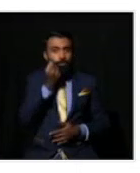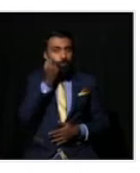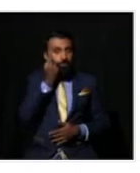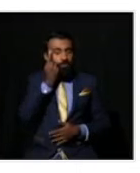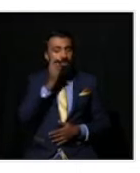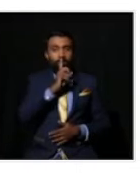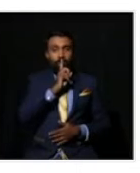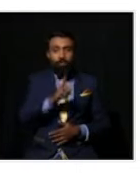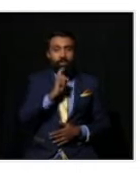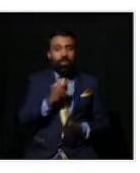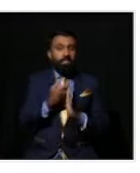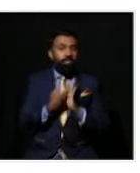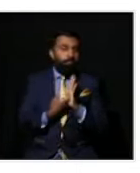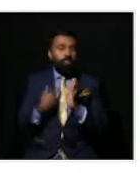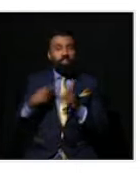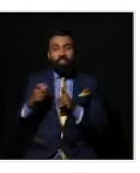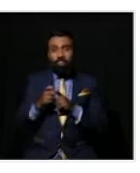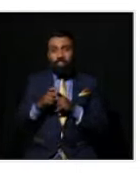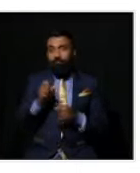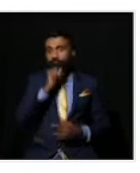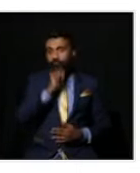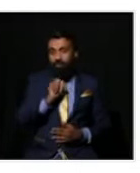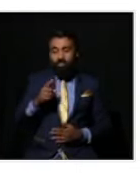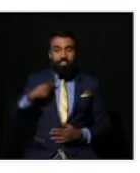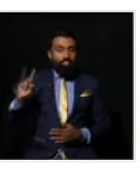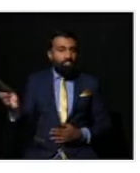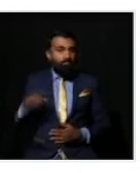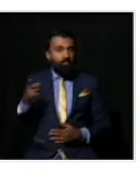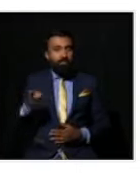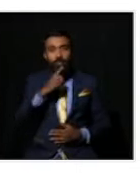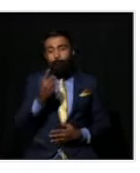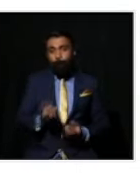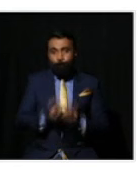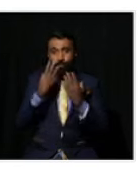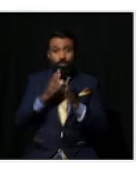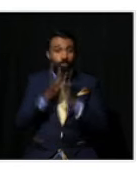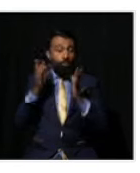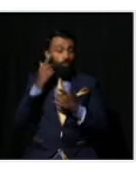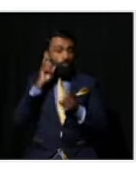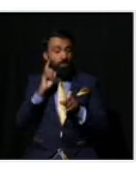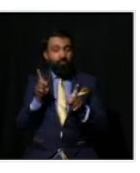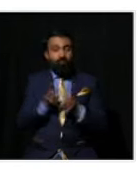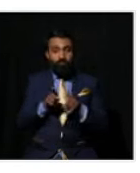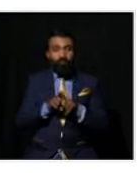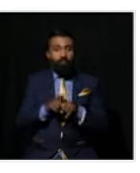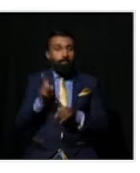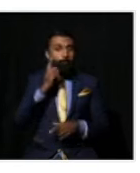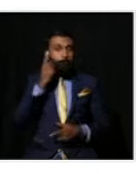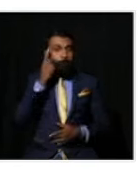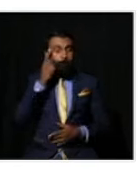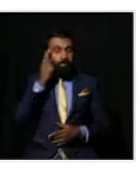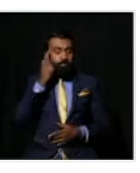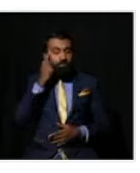හිටපු නීතිපති දප්පුලද ලිවෙරා මහතා විශ්‍රාමගත් දිනේ මෙම ප්‍රහාරය පසුපස විශාල කුමන්ත්‍රණයක් පවතින බවත් මහමුලකරු නෞෆ